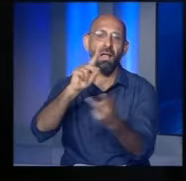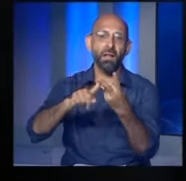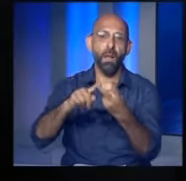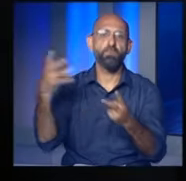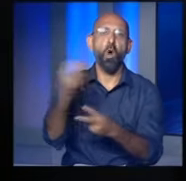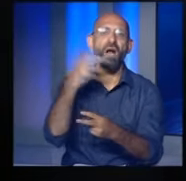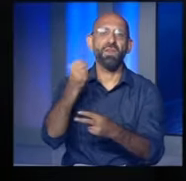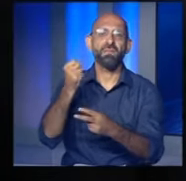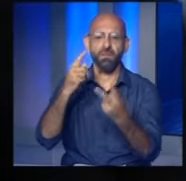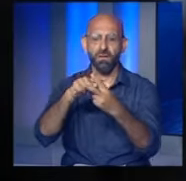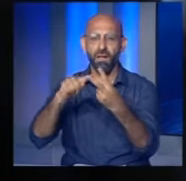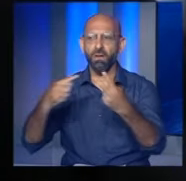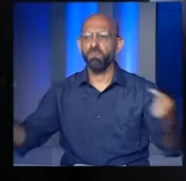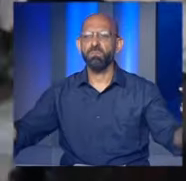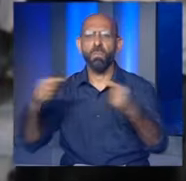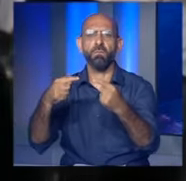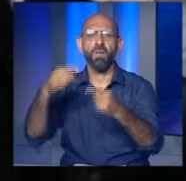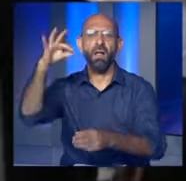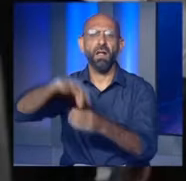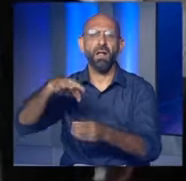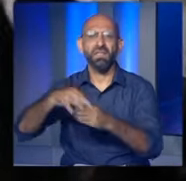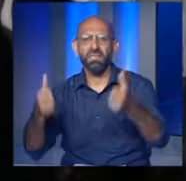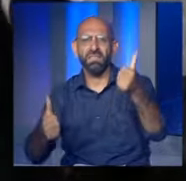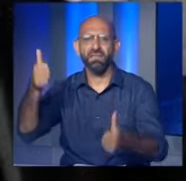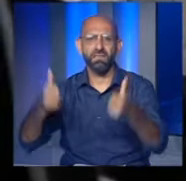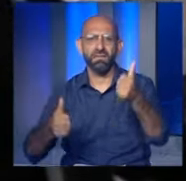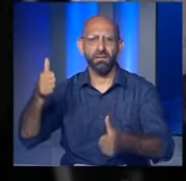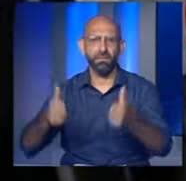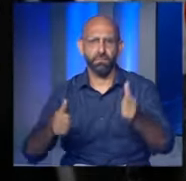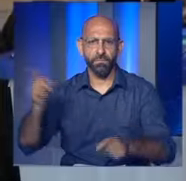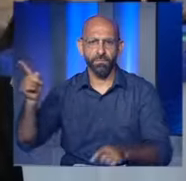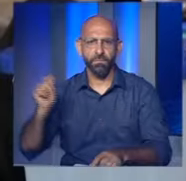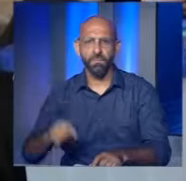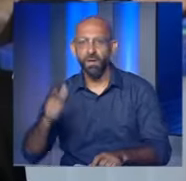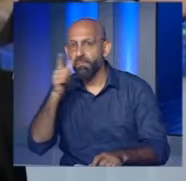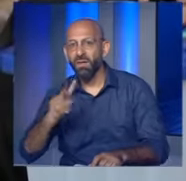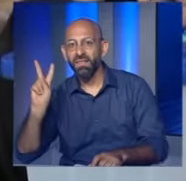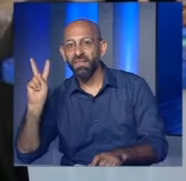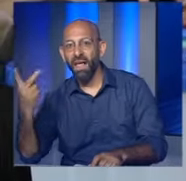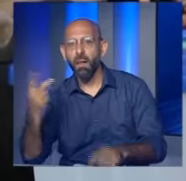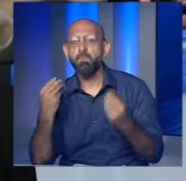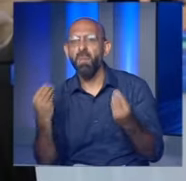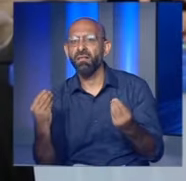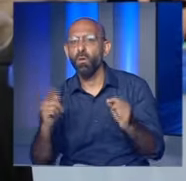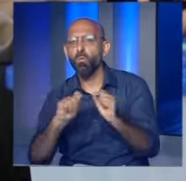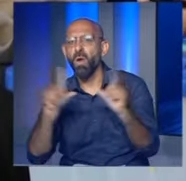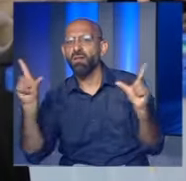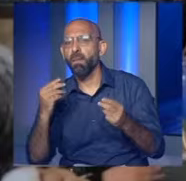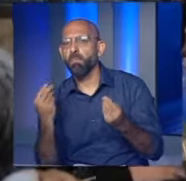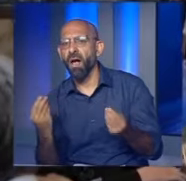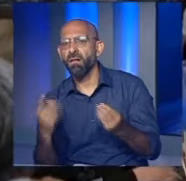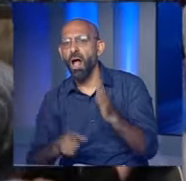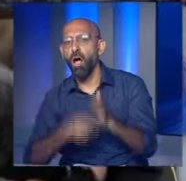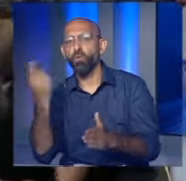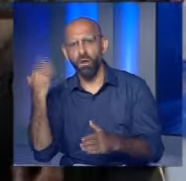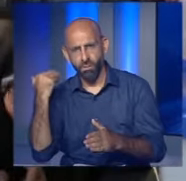بكيان والمحافظ سعيد جليلي للتنافس وجاءت الحاجه الى جوله ثانيه نتيجه لعدم حصول اي من المرشحين